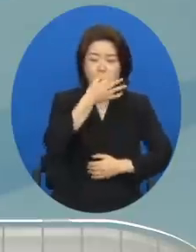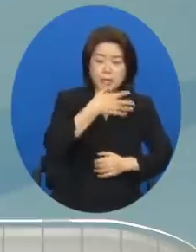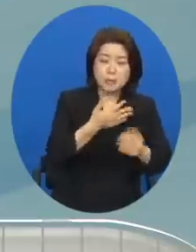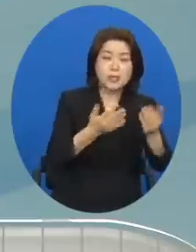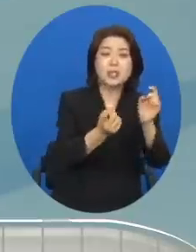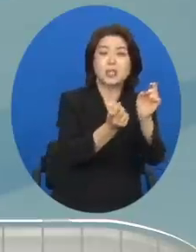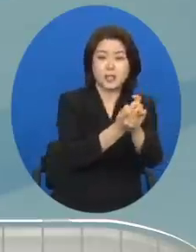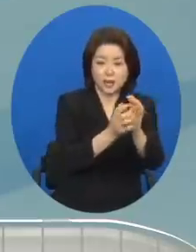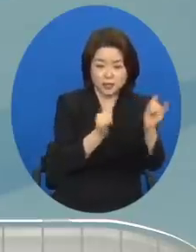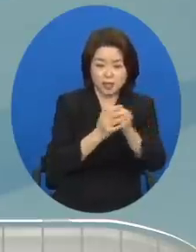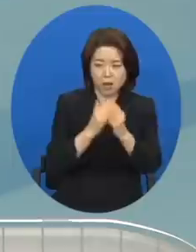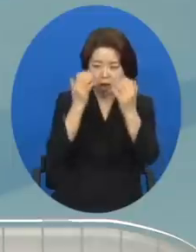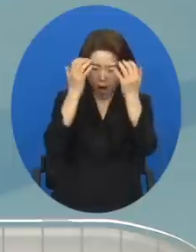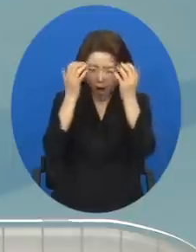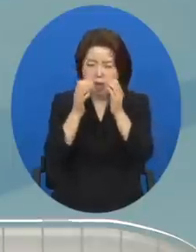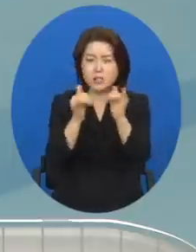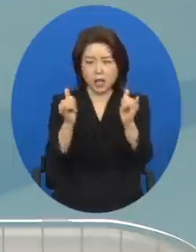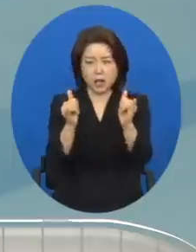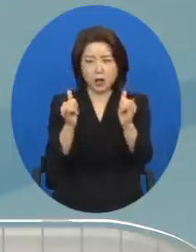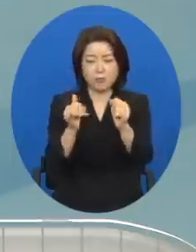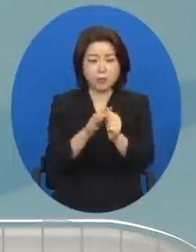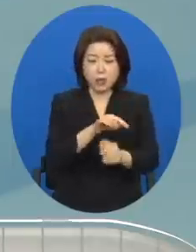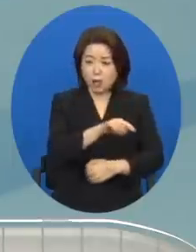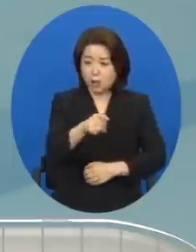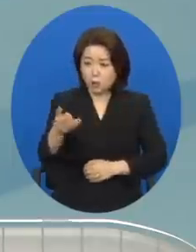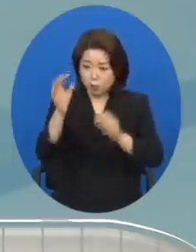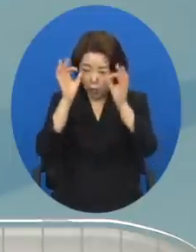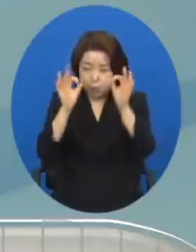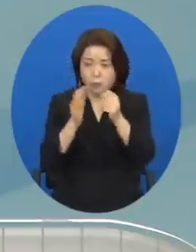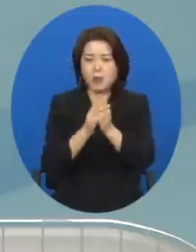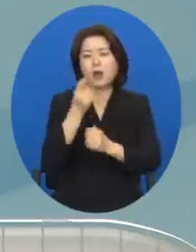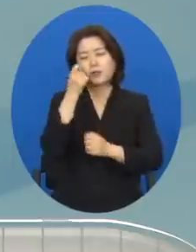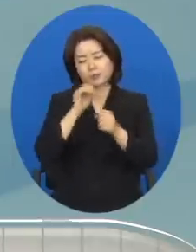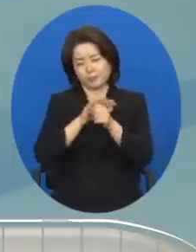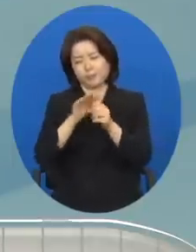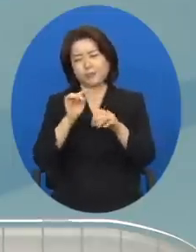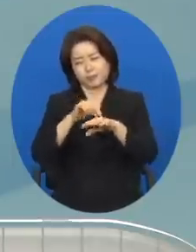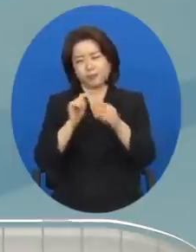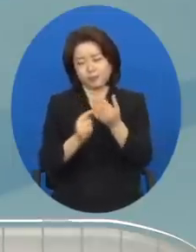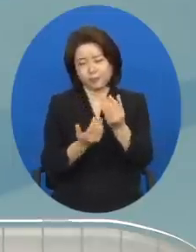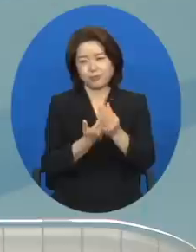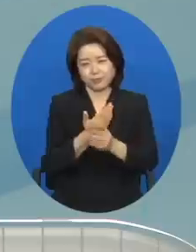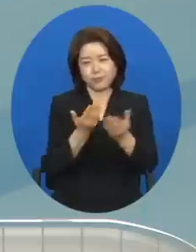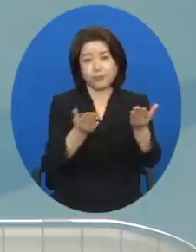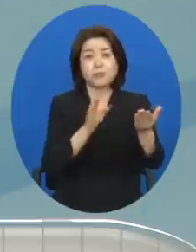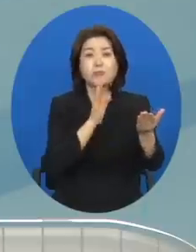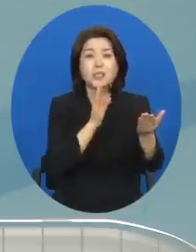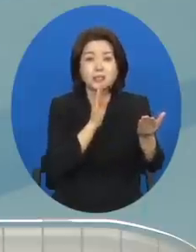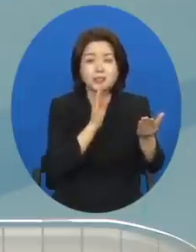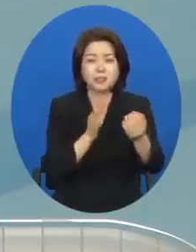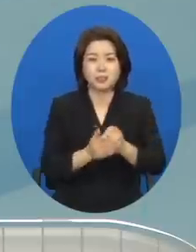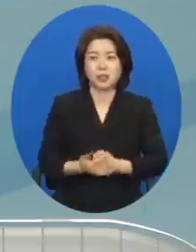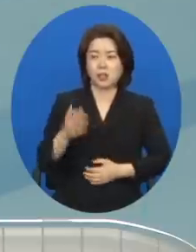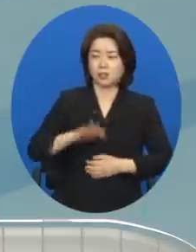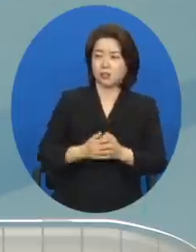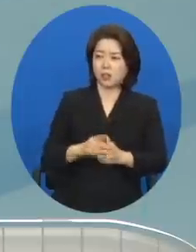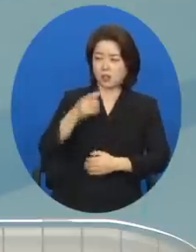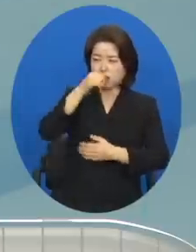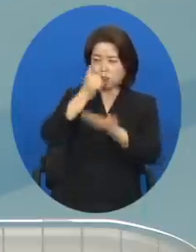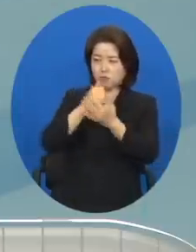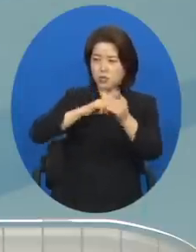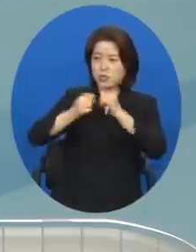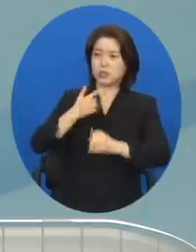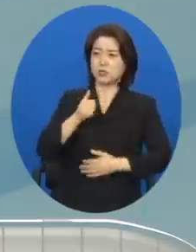일, 고통당하는 사람 그런 사람에 대해서는 긍휼의 마음이 일어나요. 근데 죄 지은